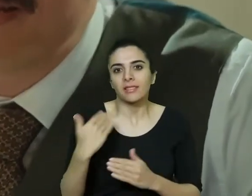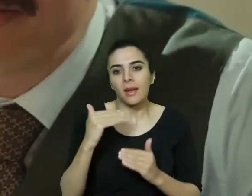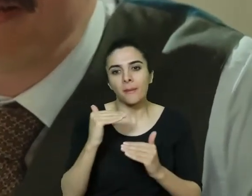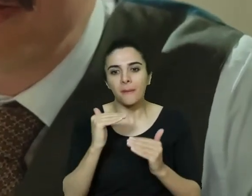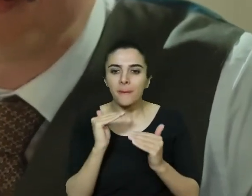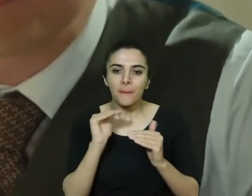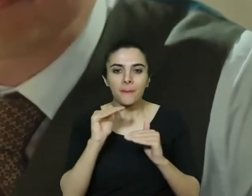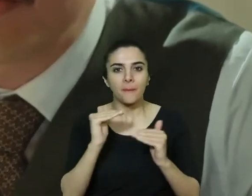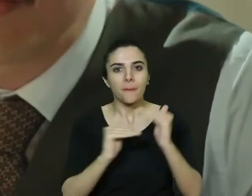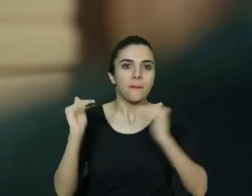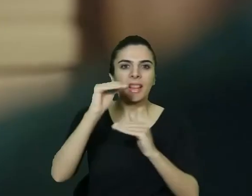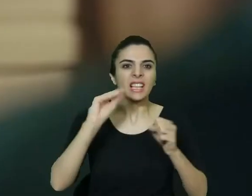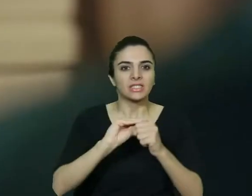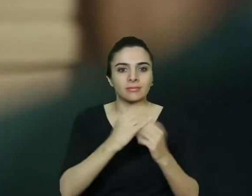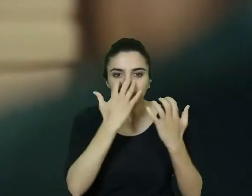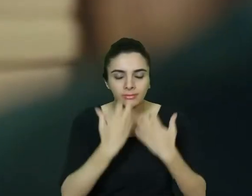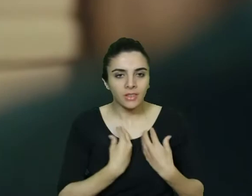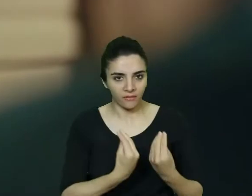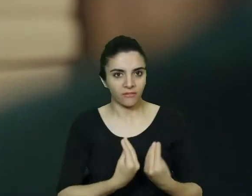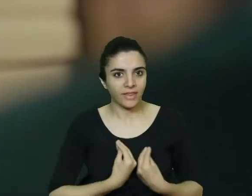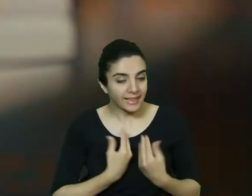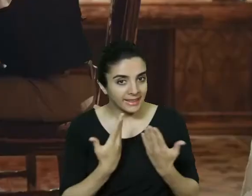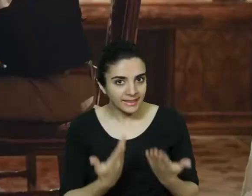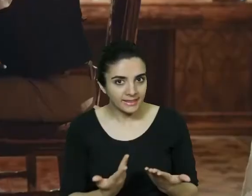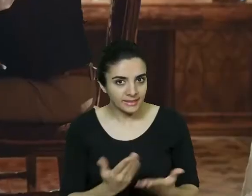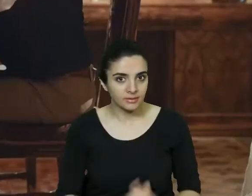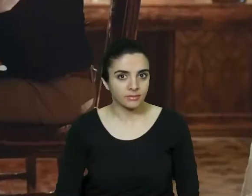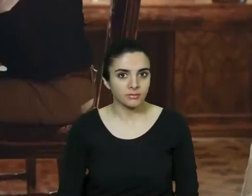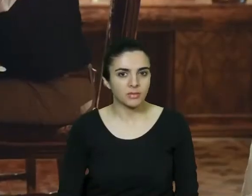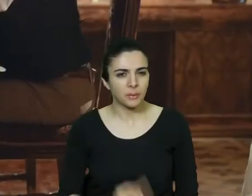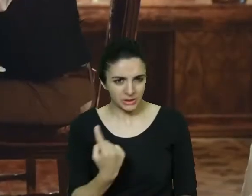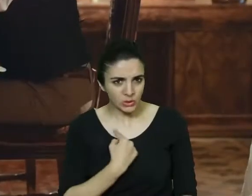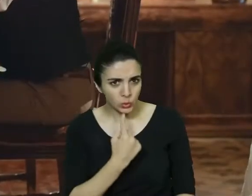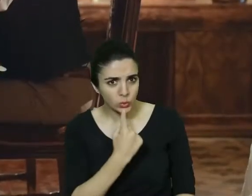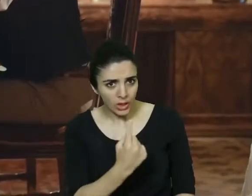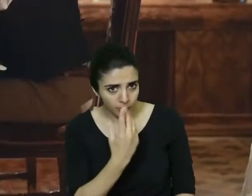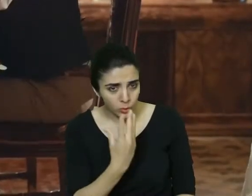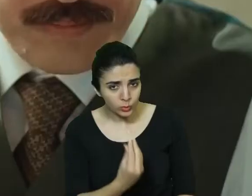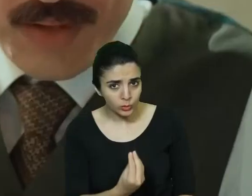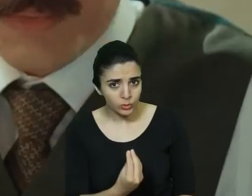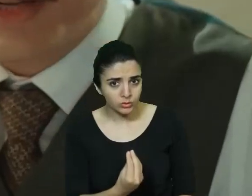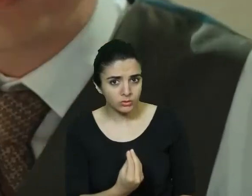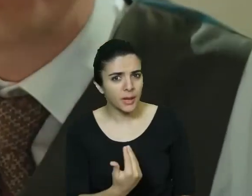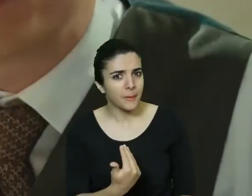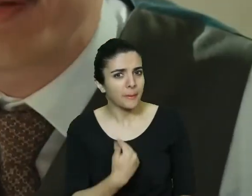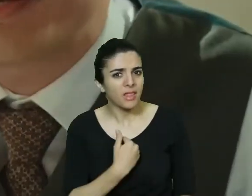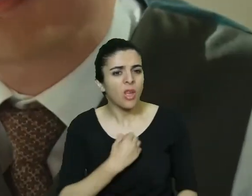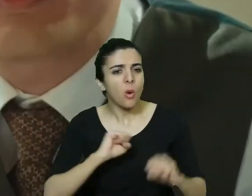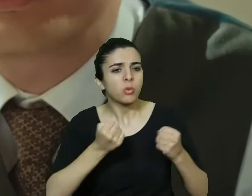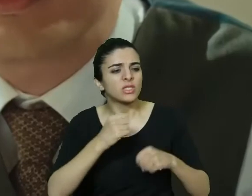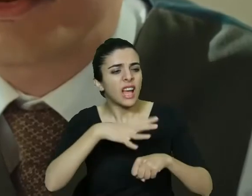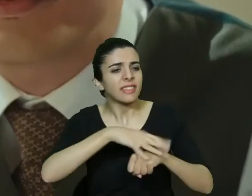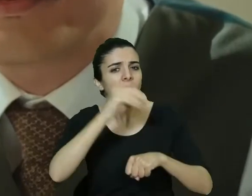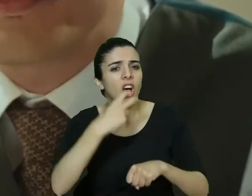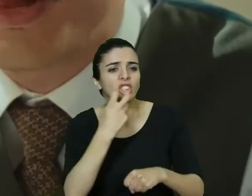bir mertebenin Berat'ı oldun. Seviye gösterir gibi havada tuttu elini. Bir şey söyleyeyim mi? Ben artık buzdağının şairi